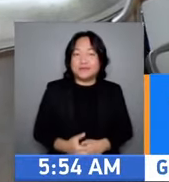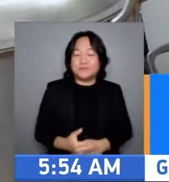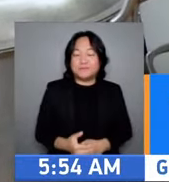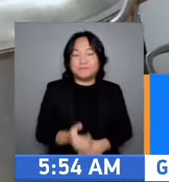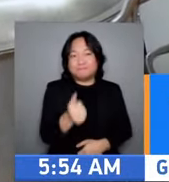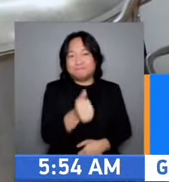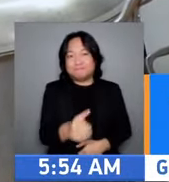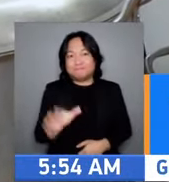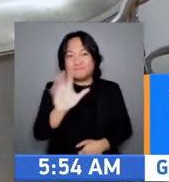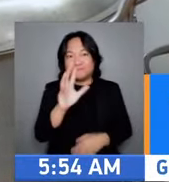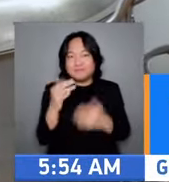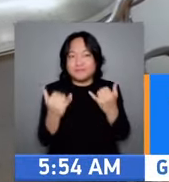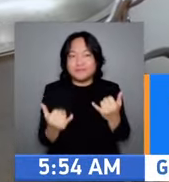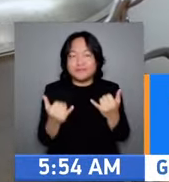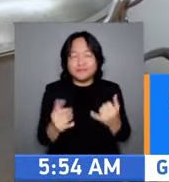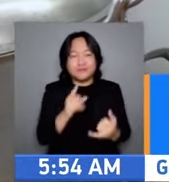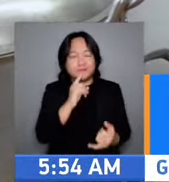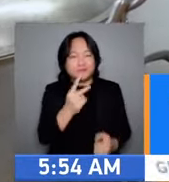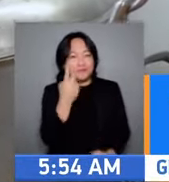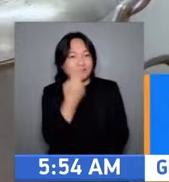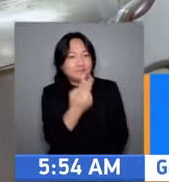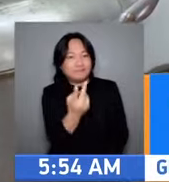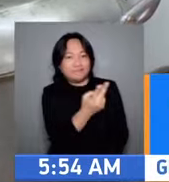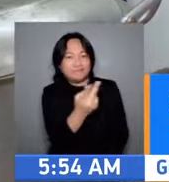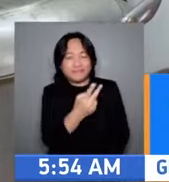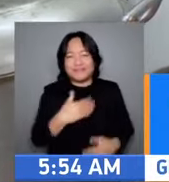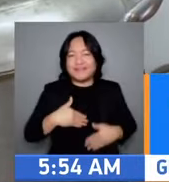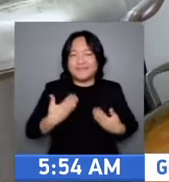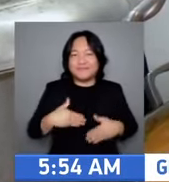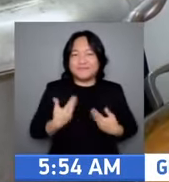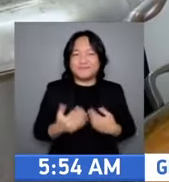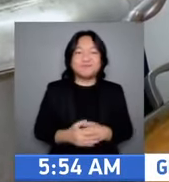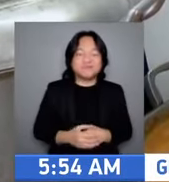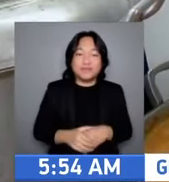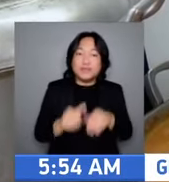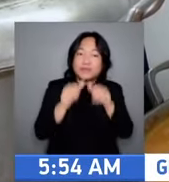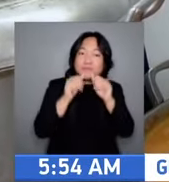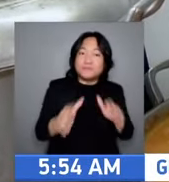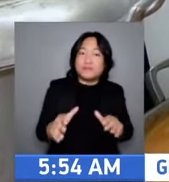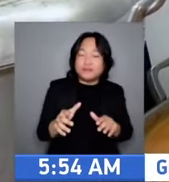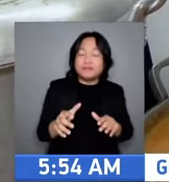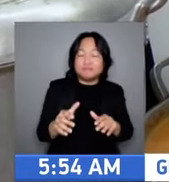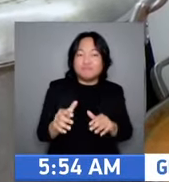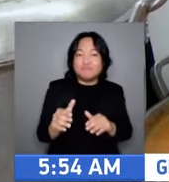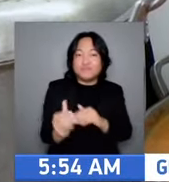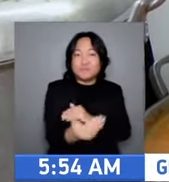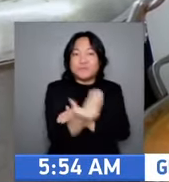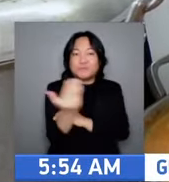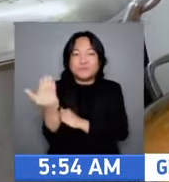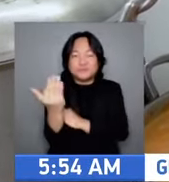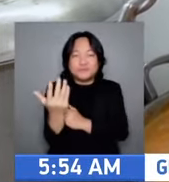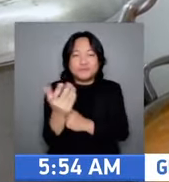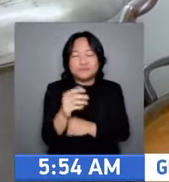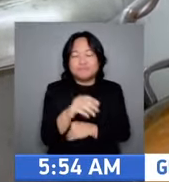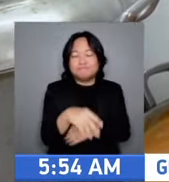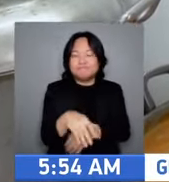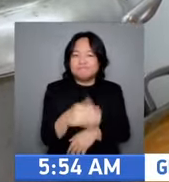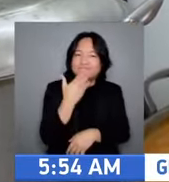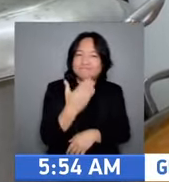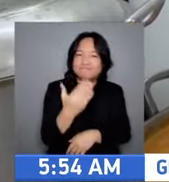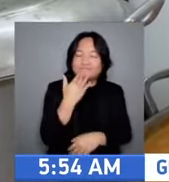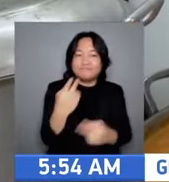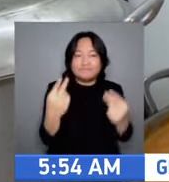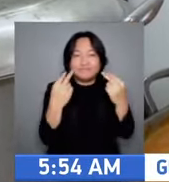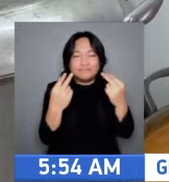Always a pleasure to see you guys. And blessed morning sa ating mga kapuso. Maraming maraming salamat po lahat sa lahat ng sumagot dun sa ating